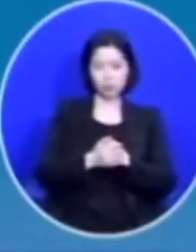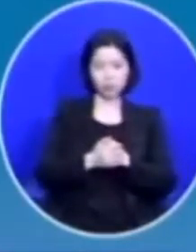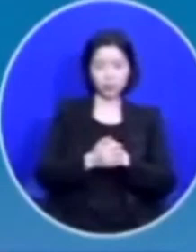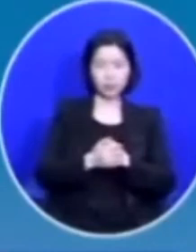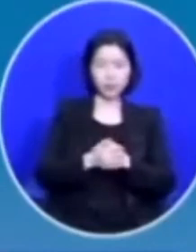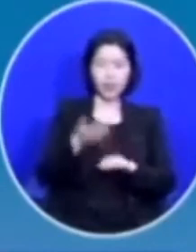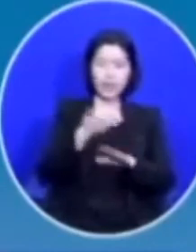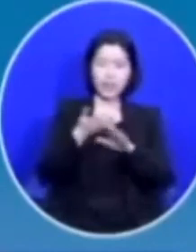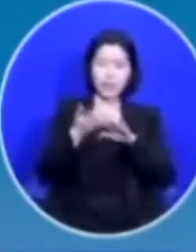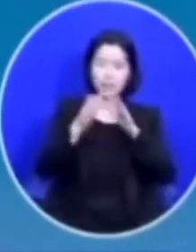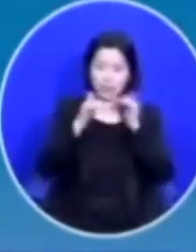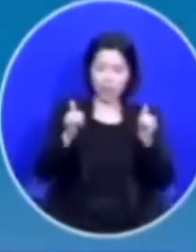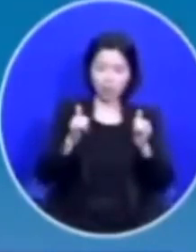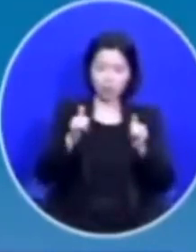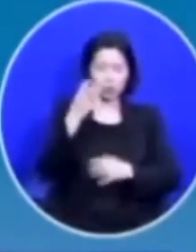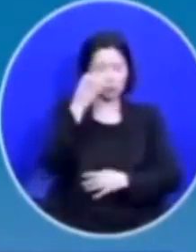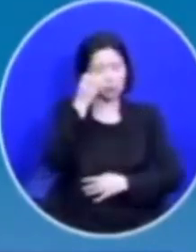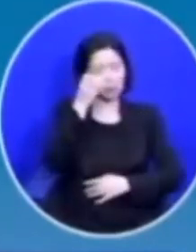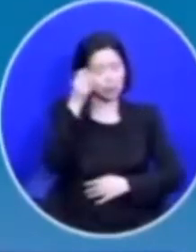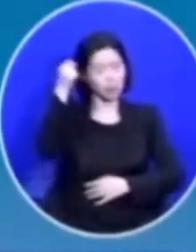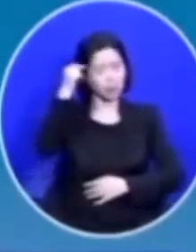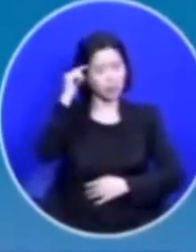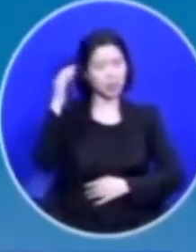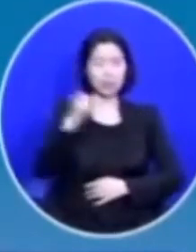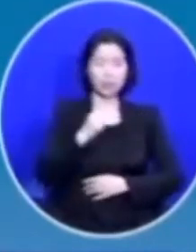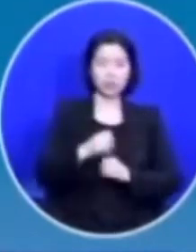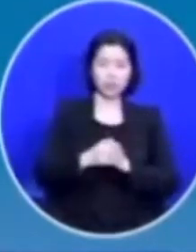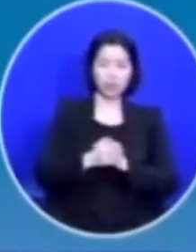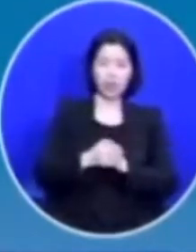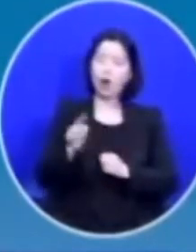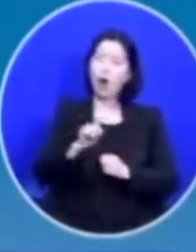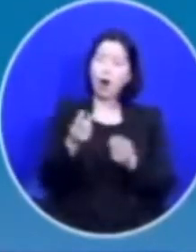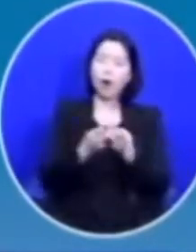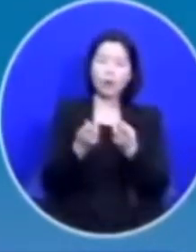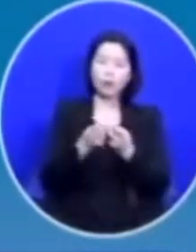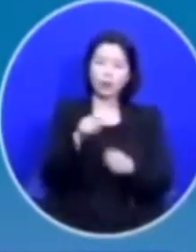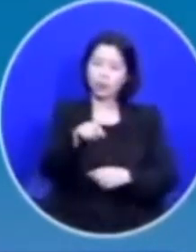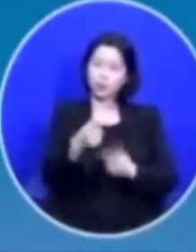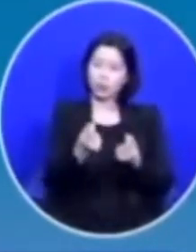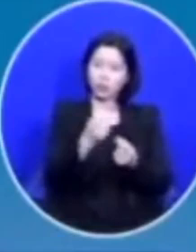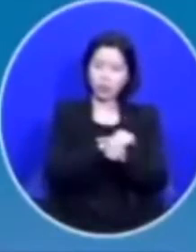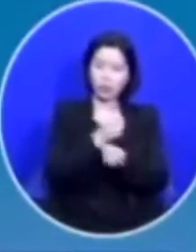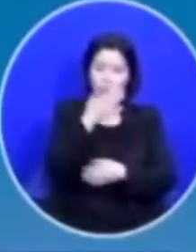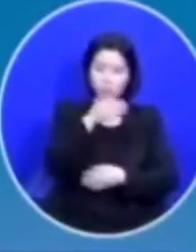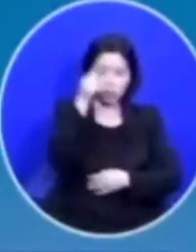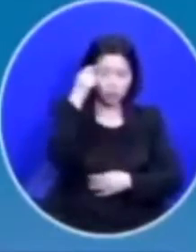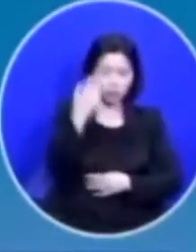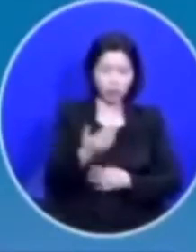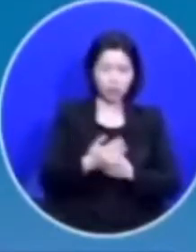사람들은 의아하게 생각했습니다 어떻게 그렇게 할 수 있을까